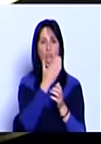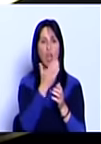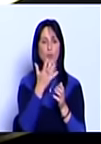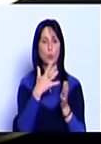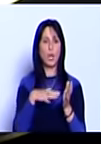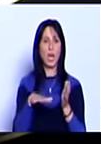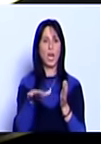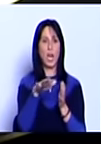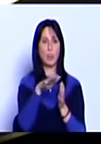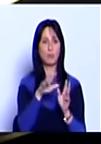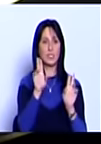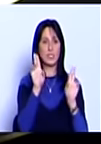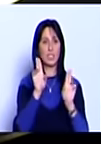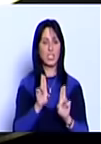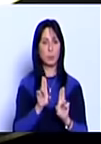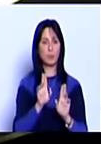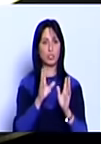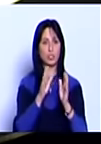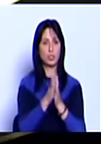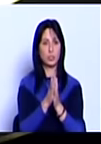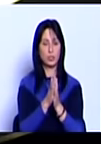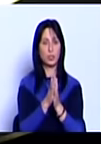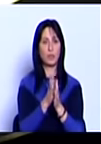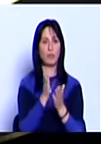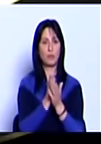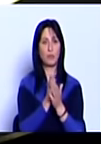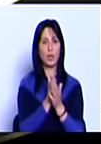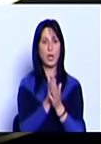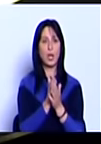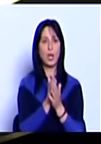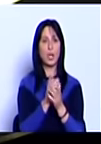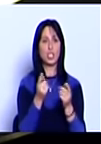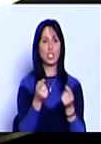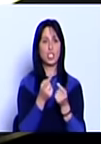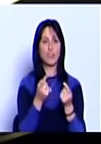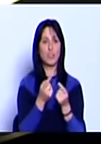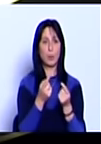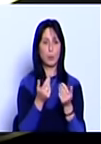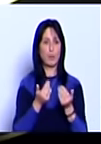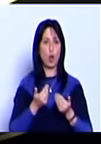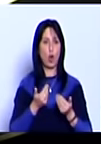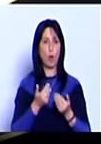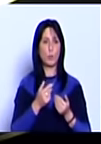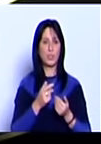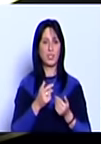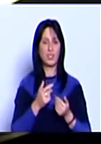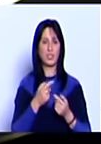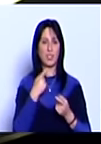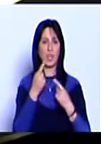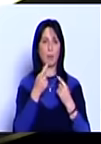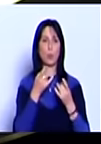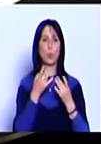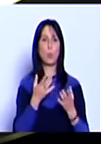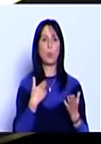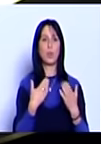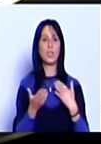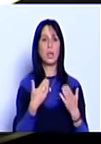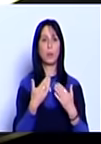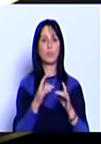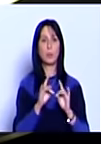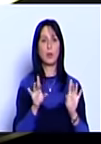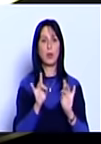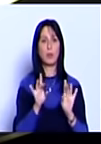გარემოს სტანდარტებში ეტეოდეს და ეწერებოდეს და შეულებრივ ყოფით გამონათქვამად და ყოფით უბრალოდ დამოკიდებულად